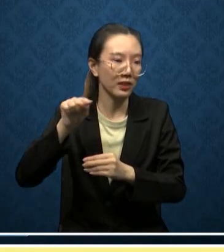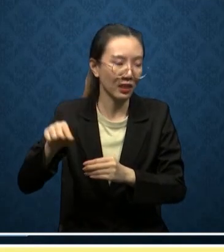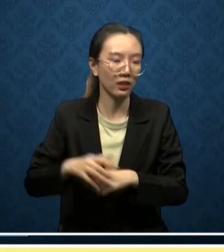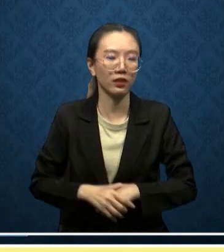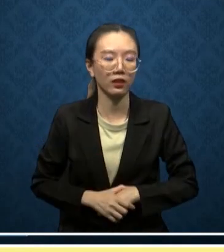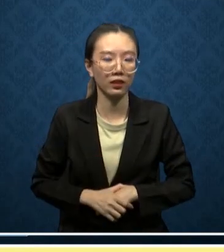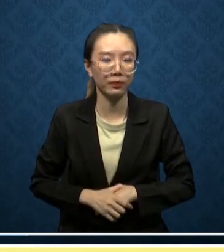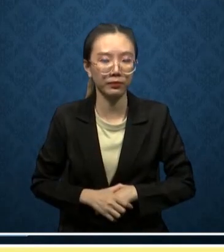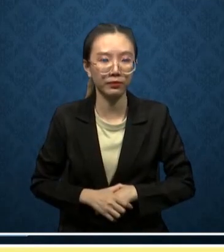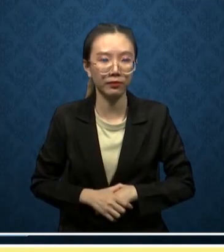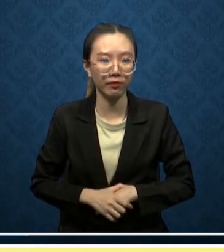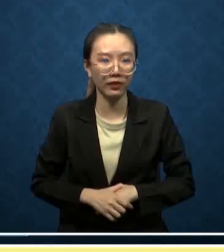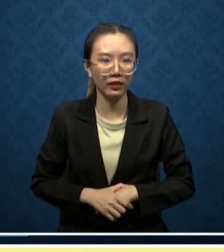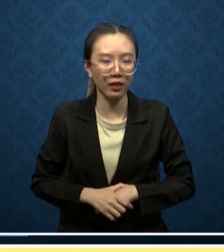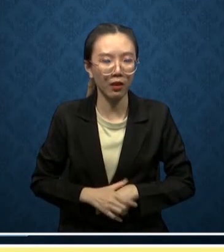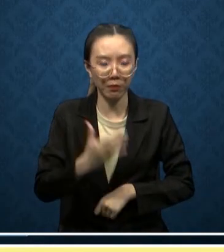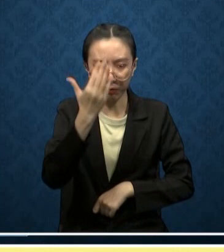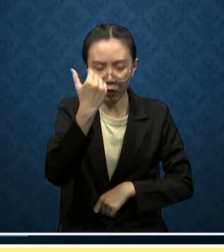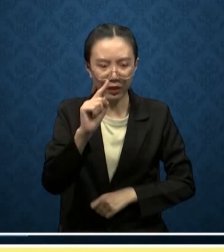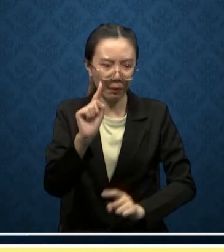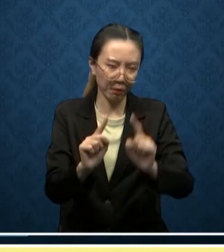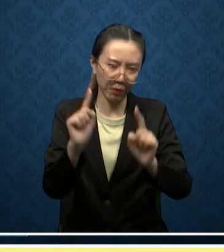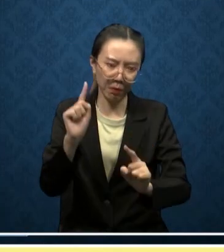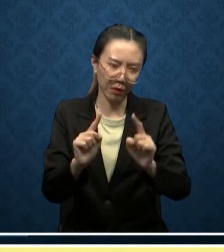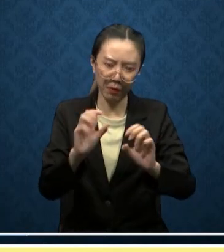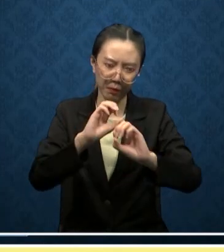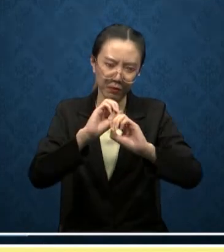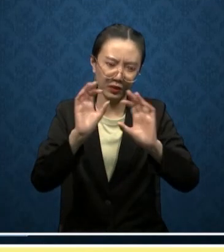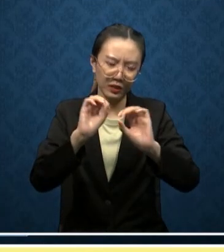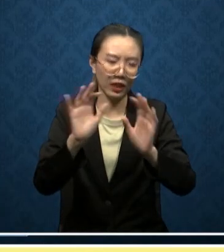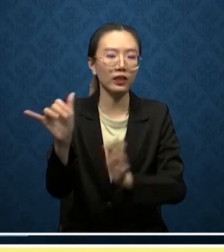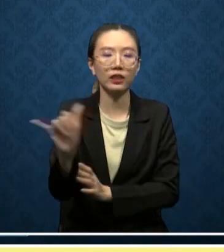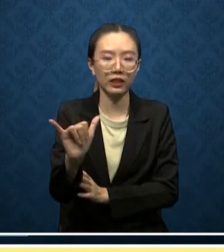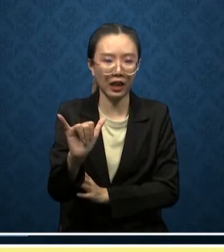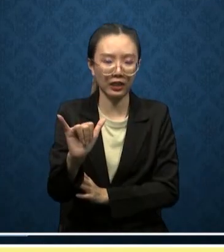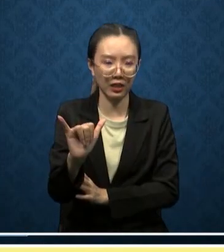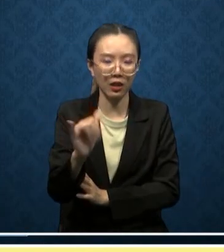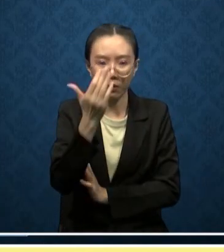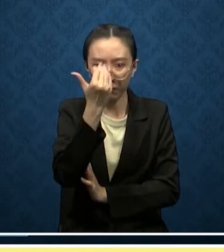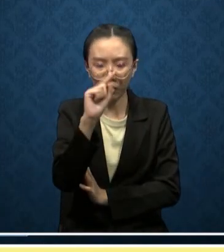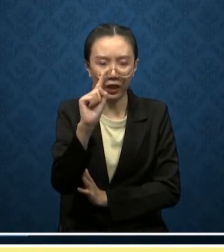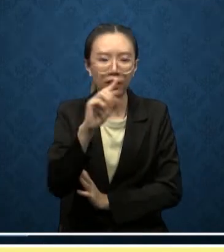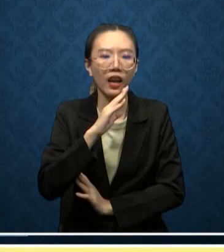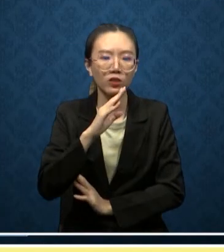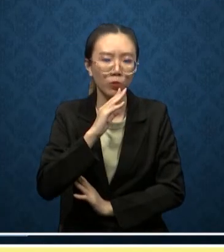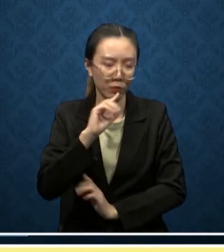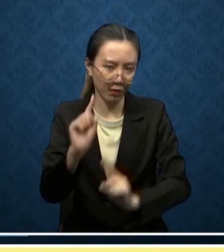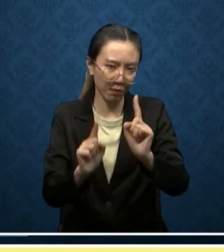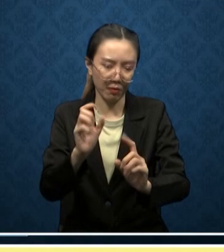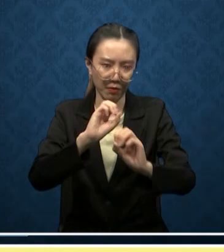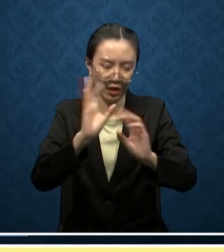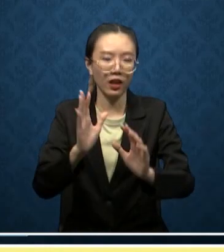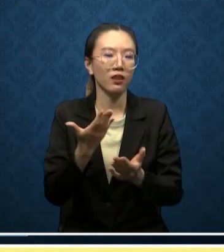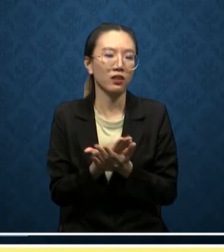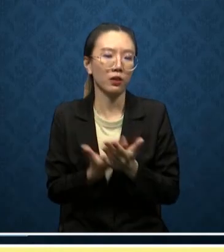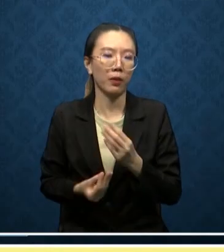เทคที่สมัยใหม่ยังไม่มีตัวชีวะที่ชัดเจนว่ามันจะนำไปสู่การสร้างมูลค่าเพิ่มกับสินค้าเกษตรได้ท่านประธานครับภาคเกษตรอาจ